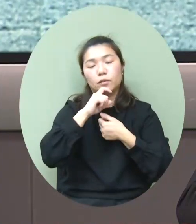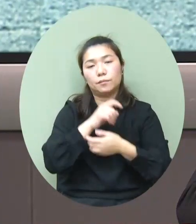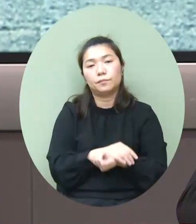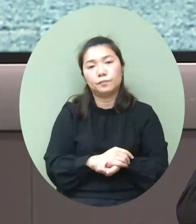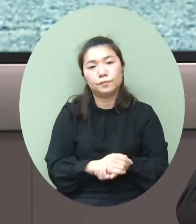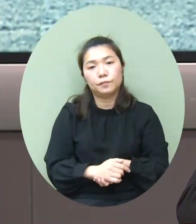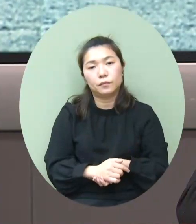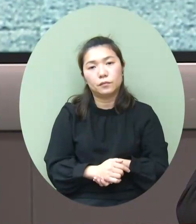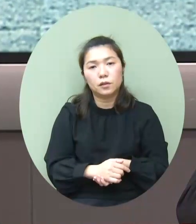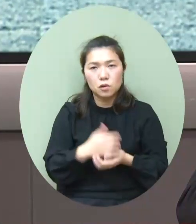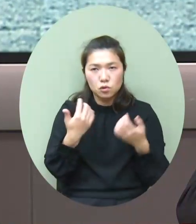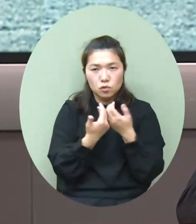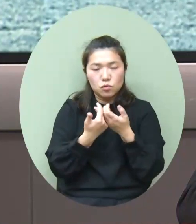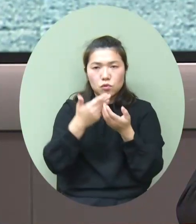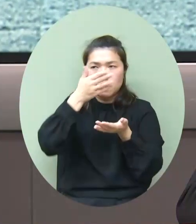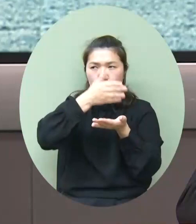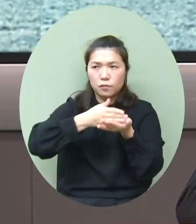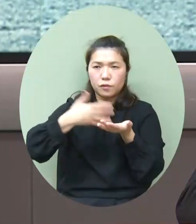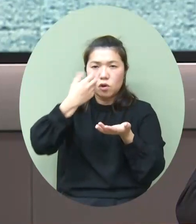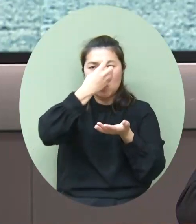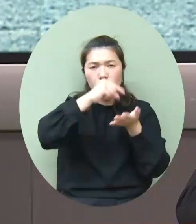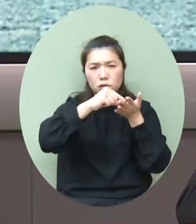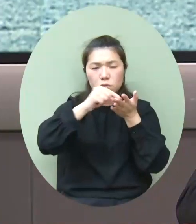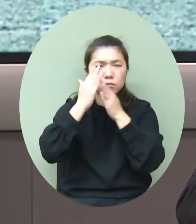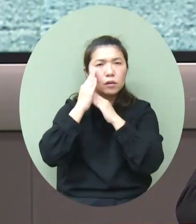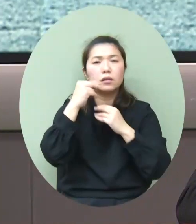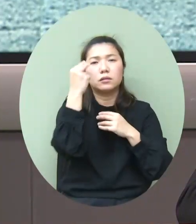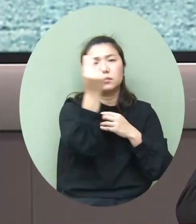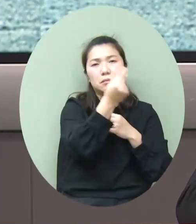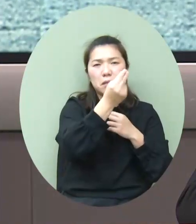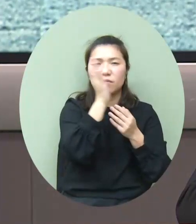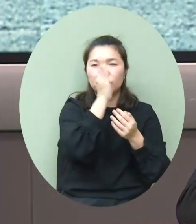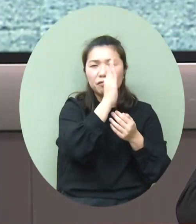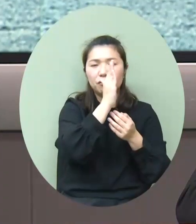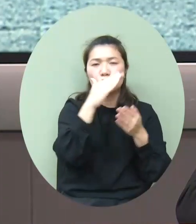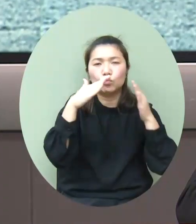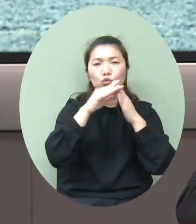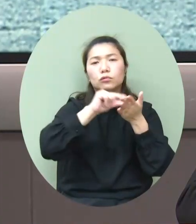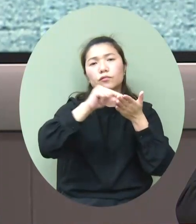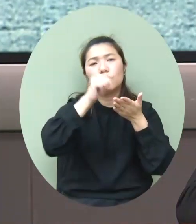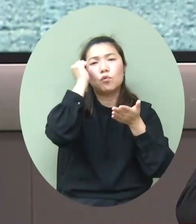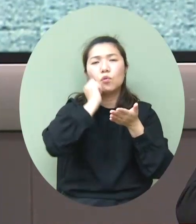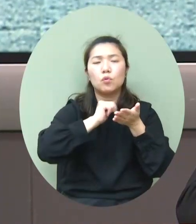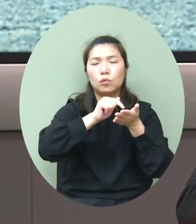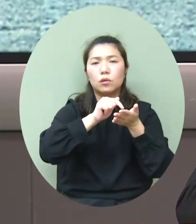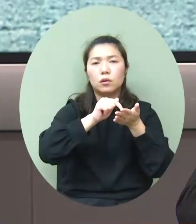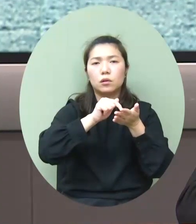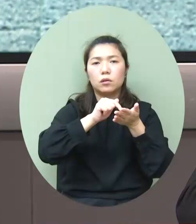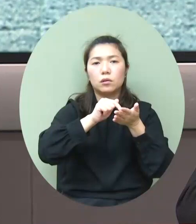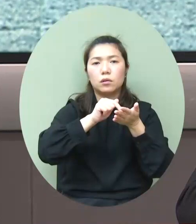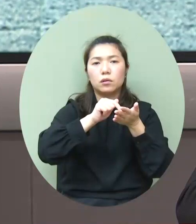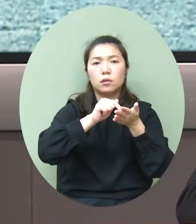已经感染了新冠病毒，占整体香港整体有7万名的人员是住在安老院